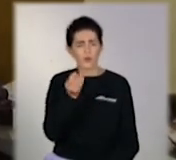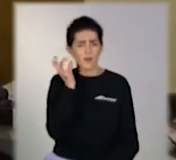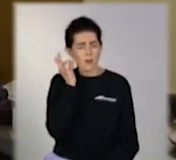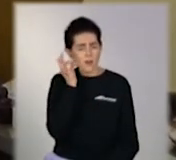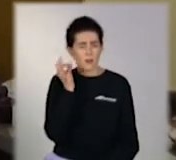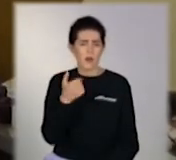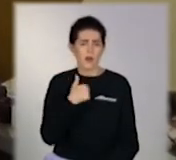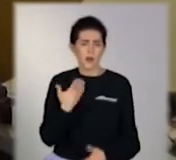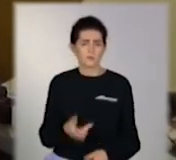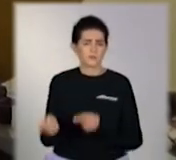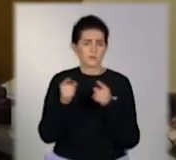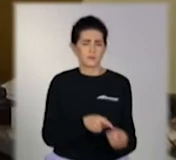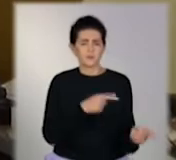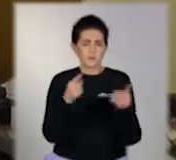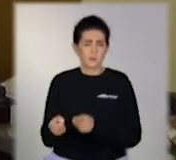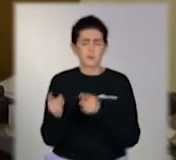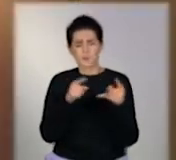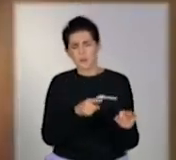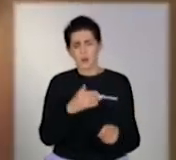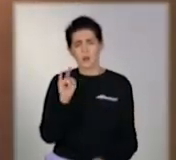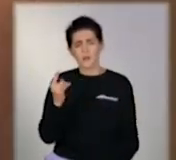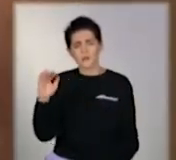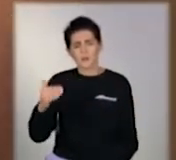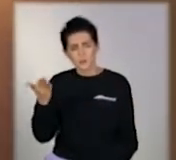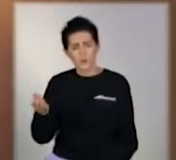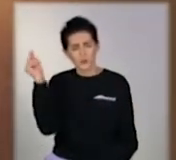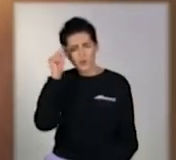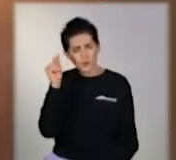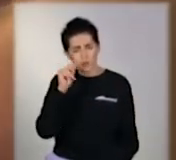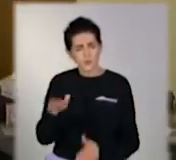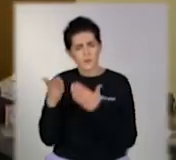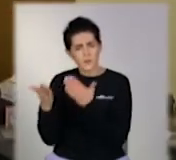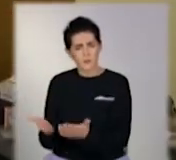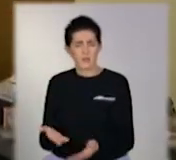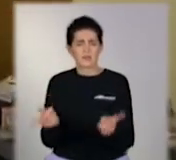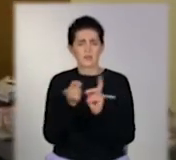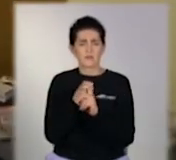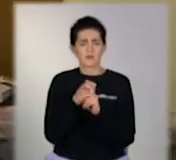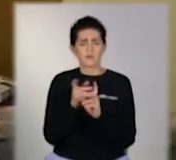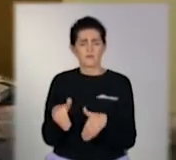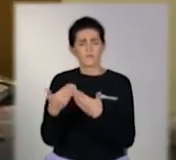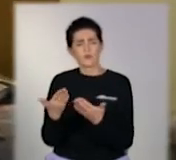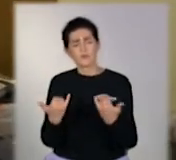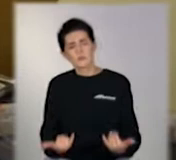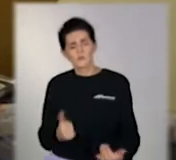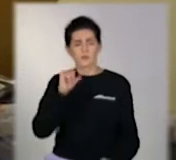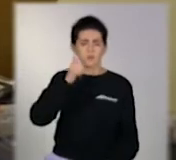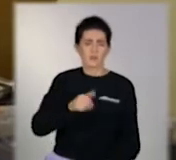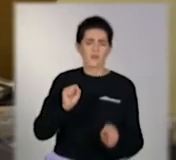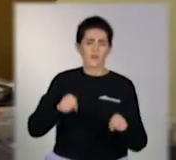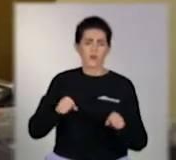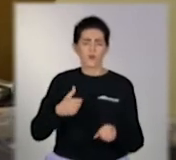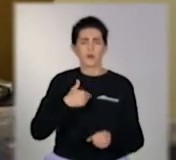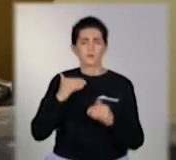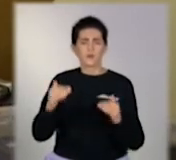років, микатися по чужим углам. Ребенок, который учится, когда все это связано с тем, что вот не сегодня, а завтра скажут, что вот